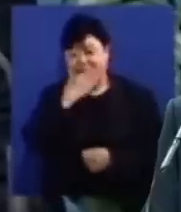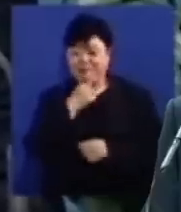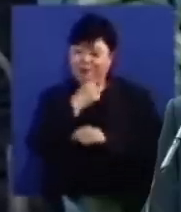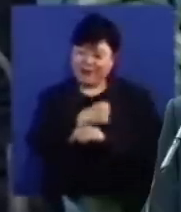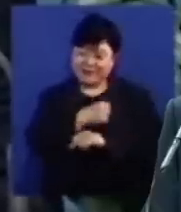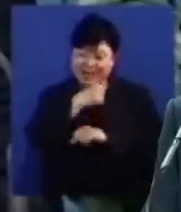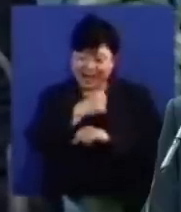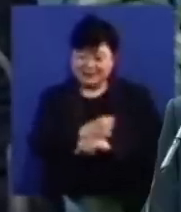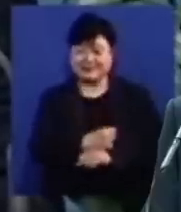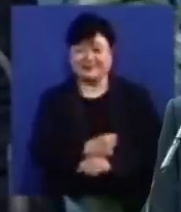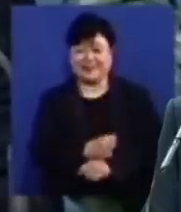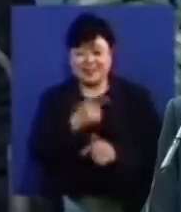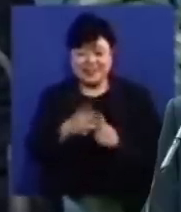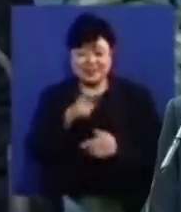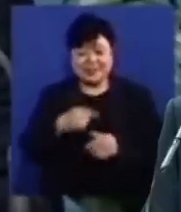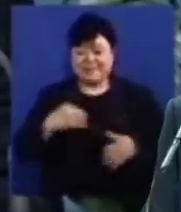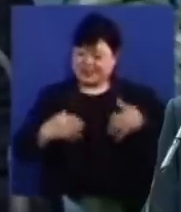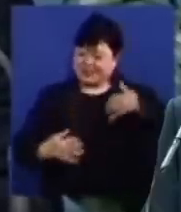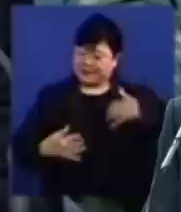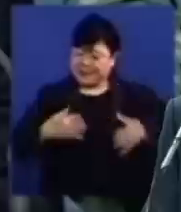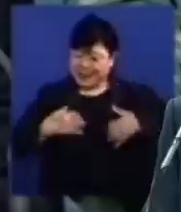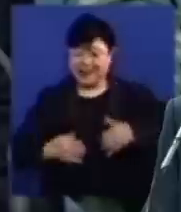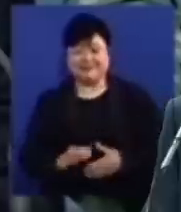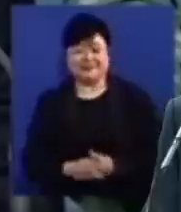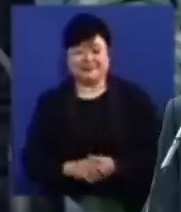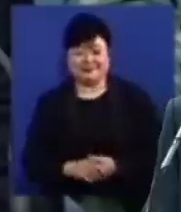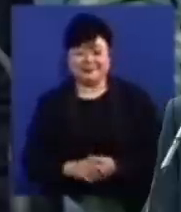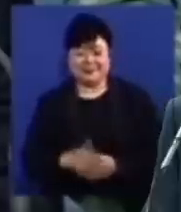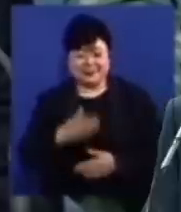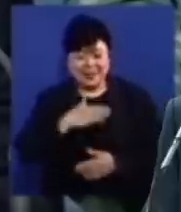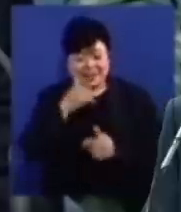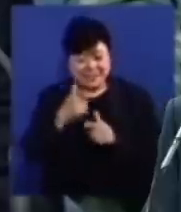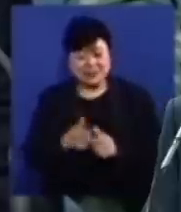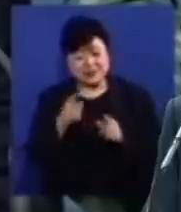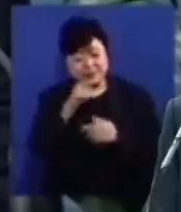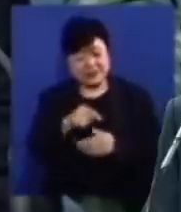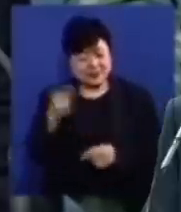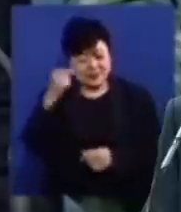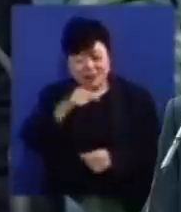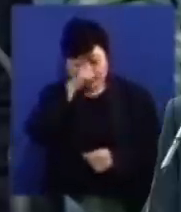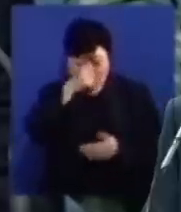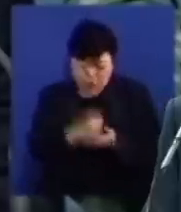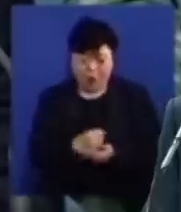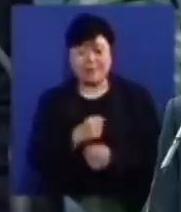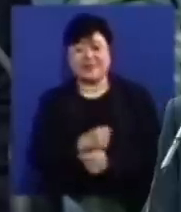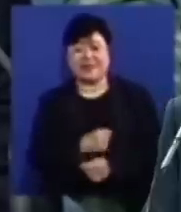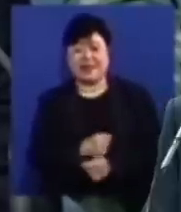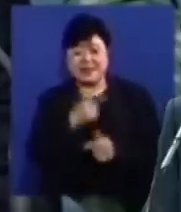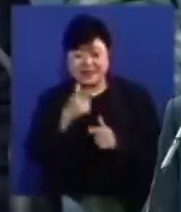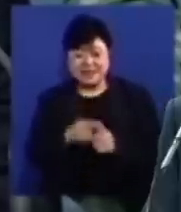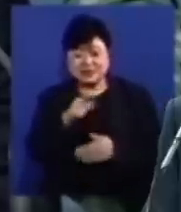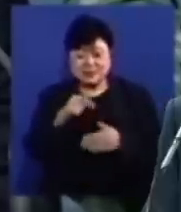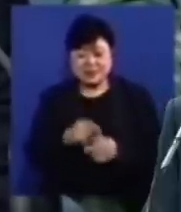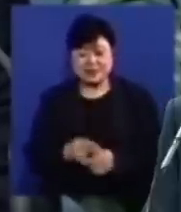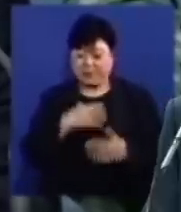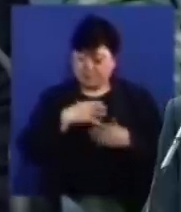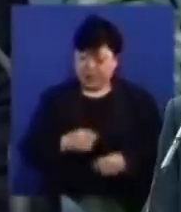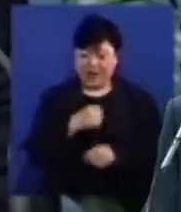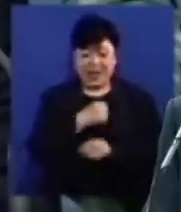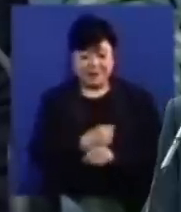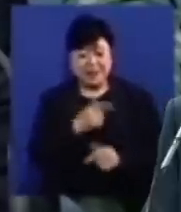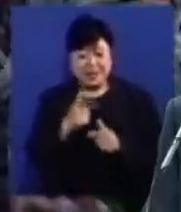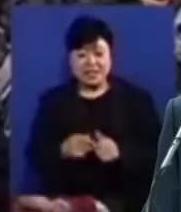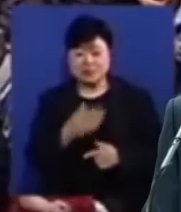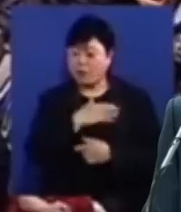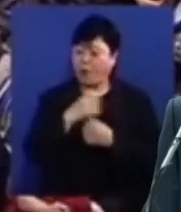행복합니다. 나는 예수 안에서 기쁩니다. 나는 예수님 안에서 형통합니다. 예수님 안에서 평안합니다. 예수님